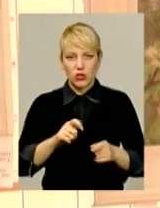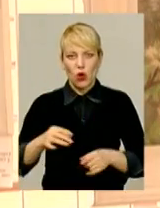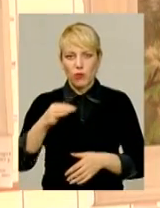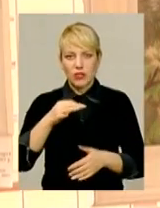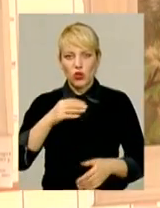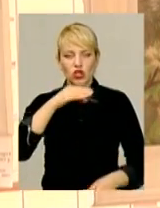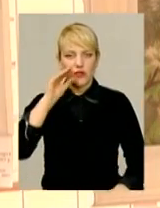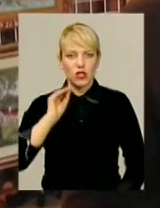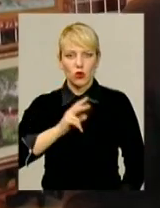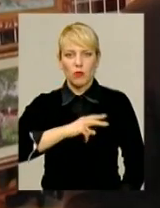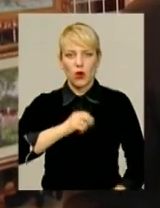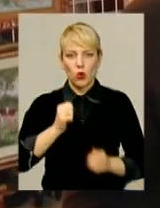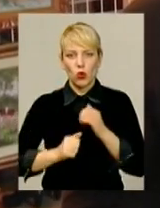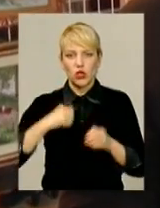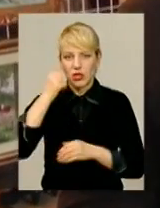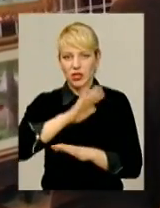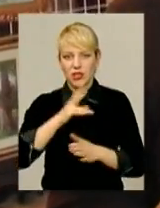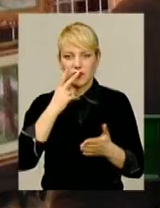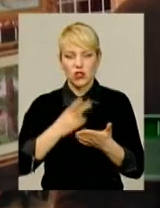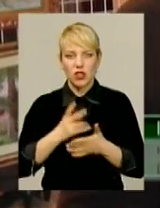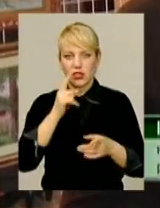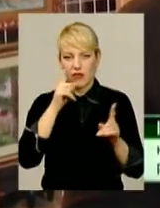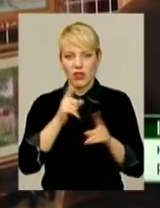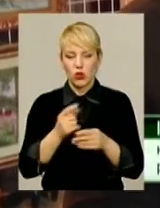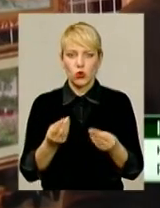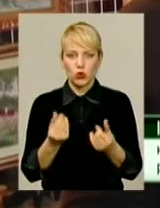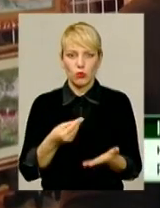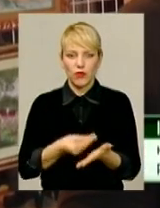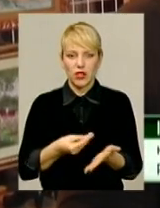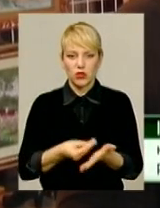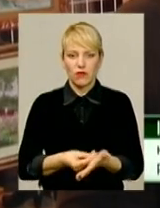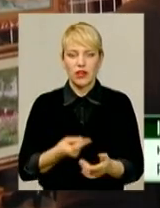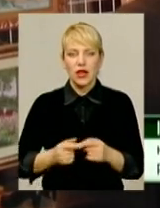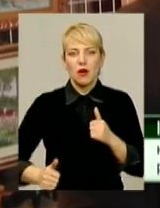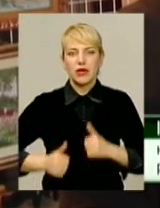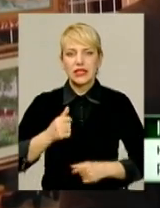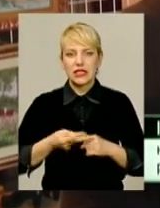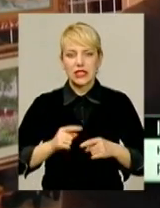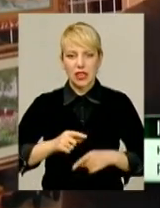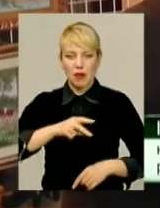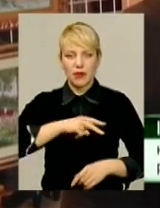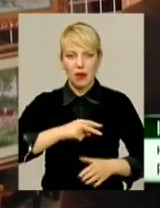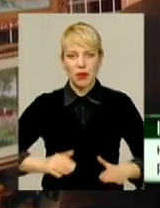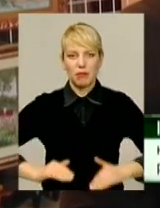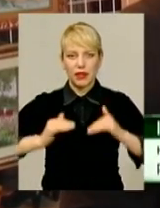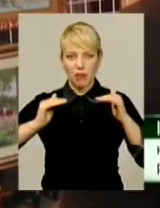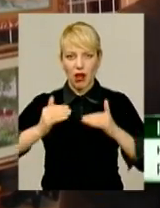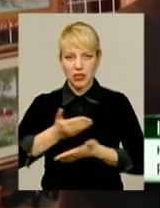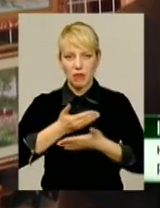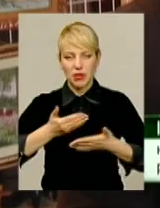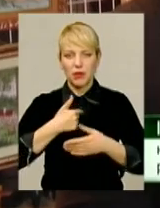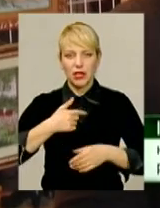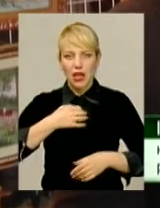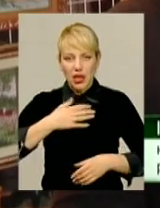премією. Кожен рік, незважаючи на невелику суму фінансування, престиж цієї премії підіймається. І мені дуже приємно,